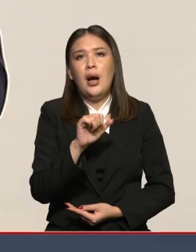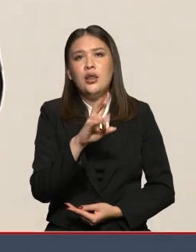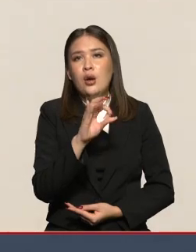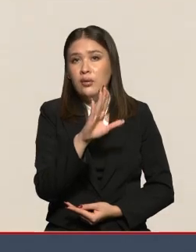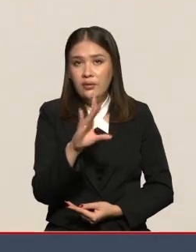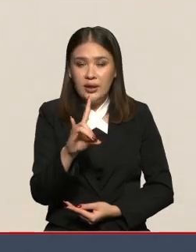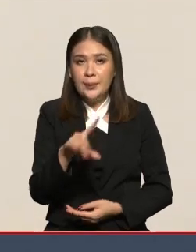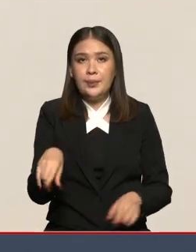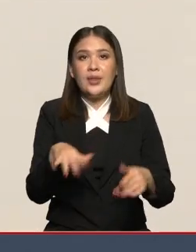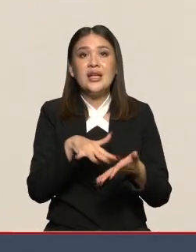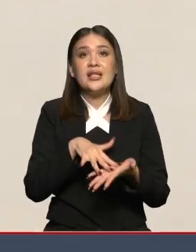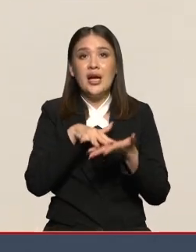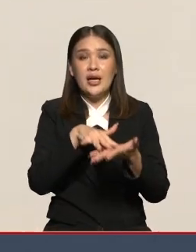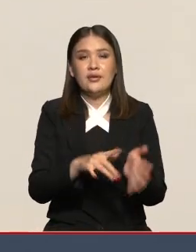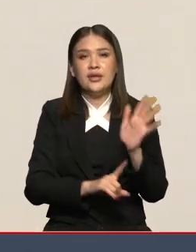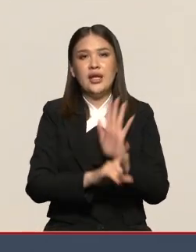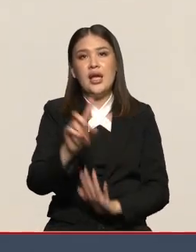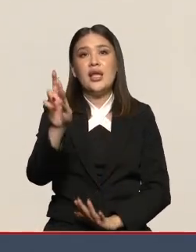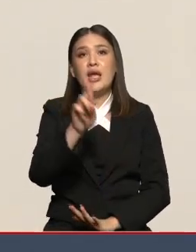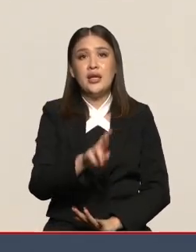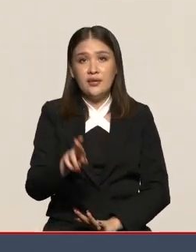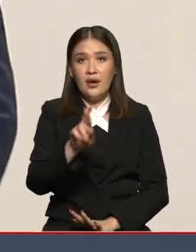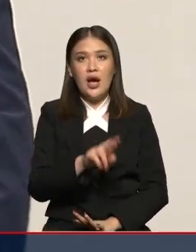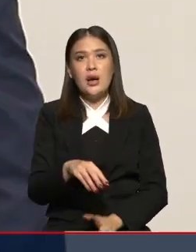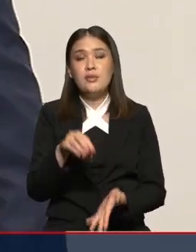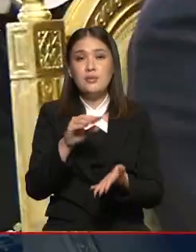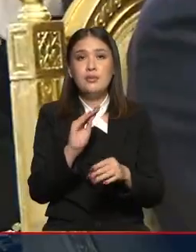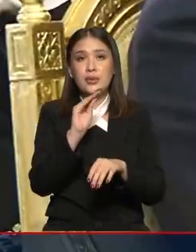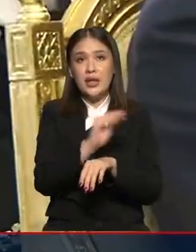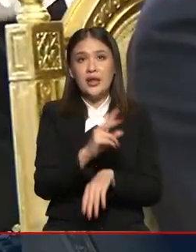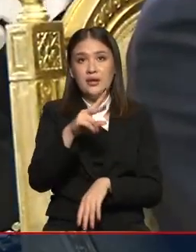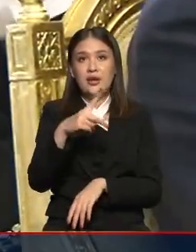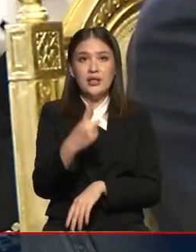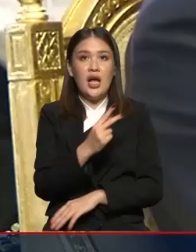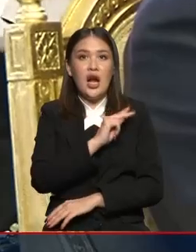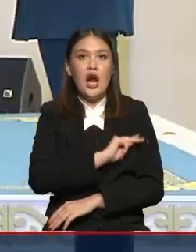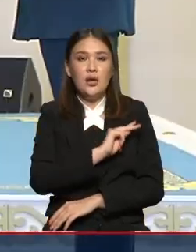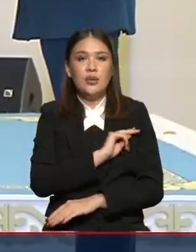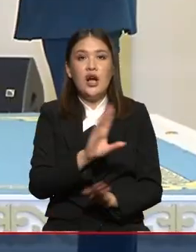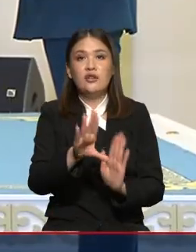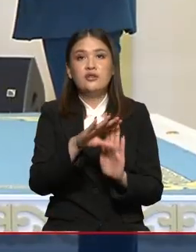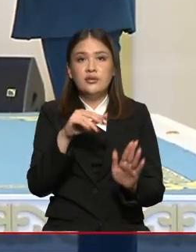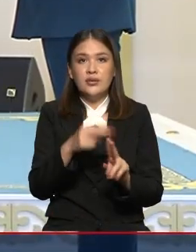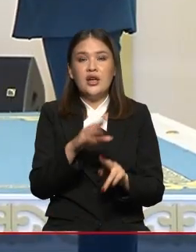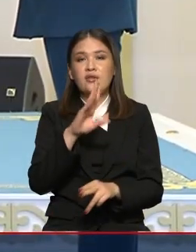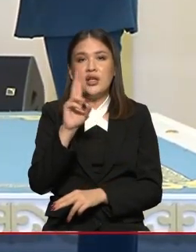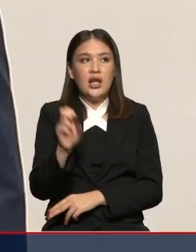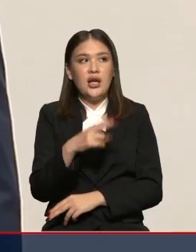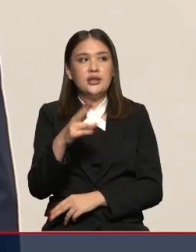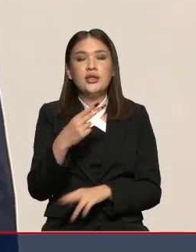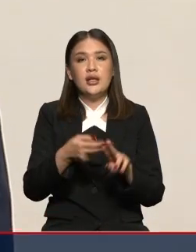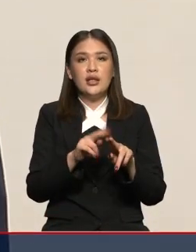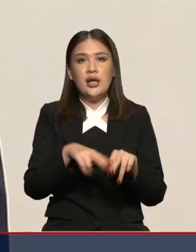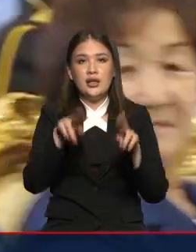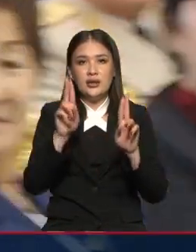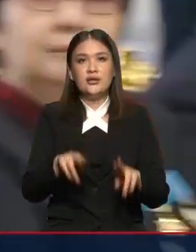отмечу приём заявок стартовал в январе в шорт-лист попала 21 работа при выборе оценивался вклад в развитие культуры